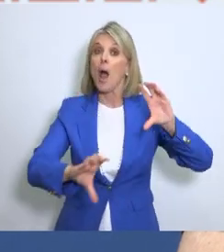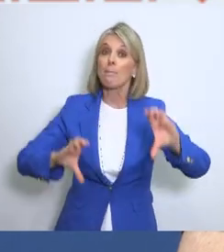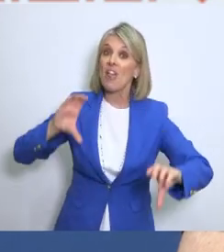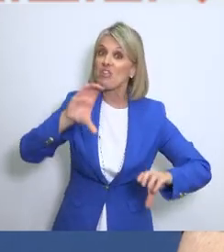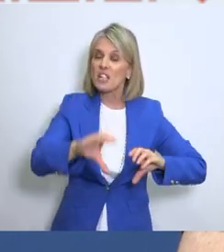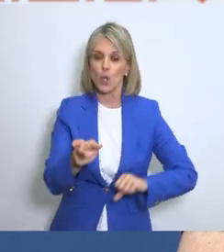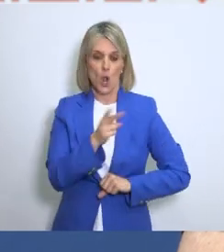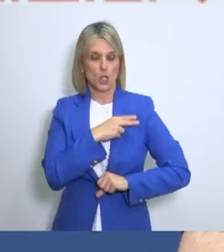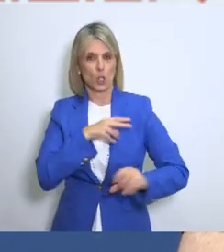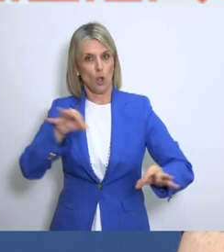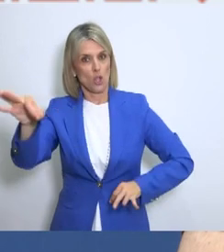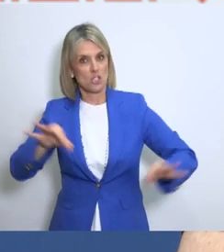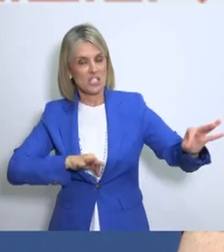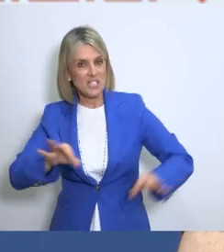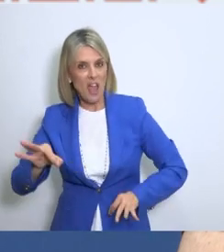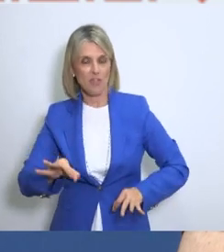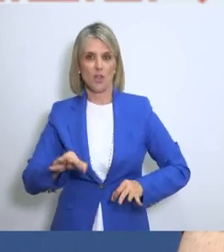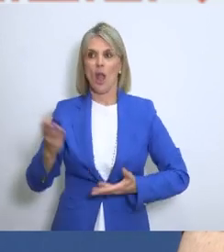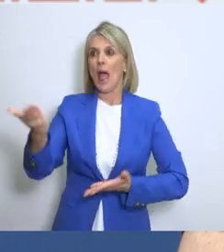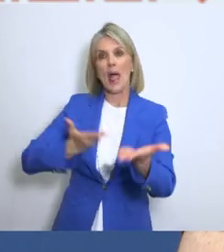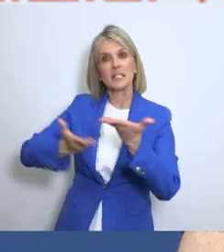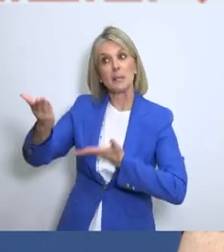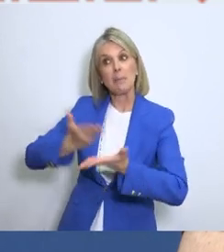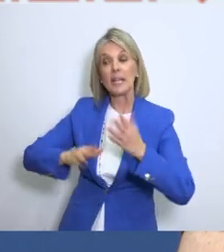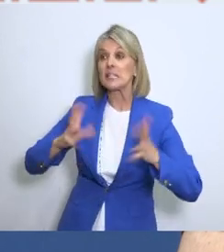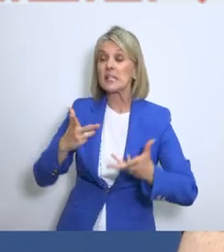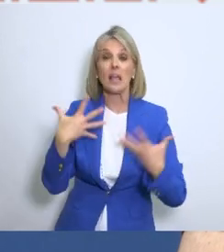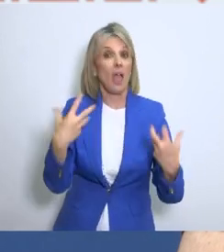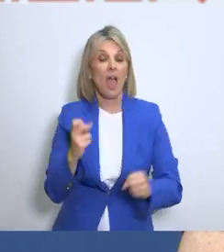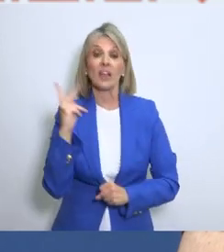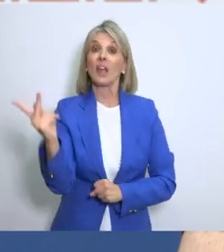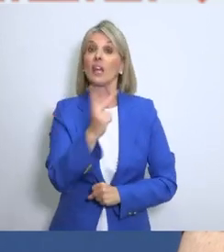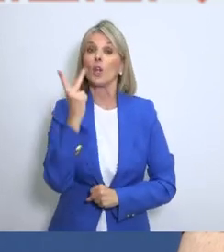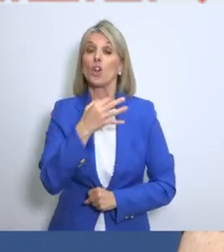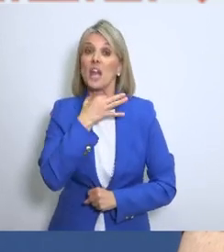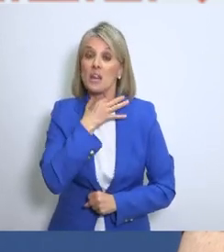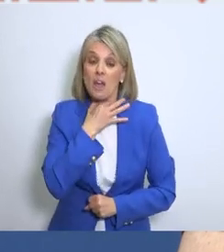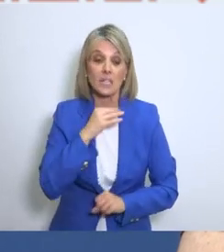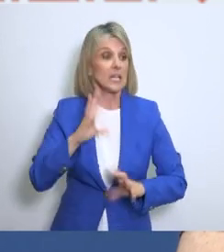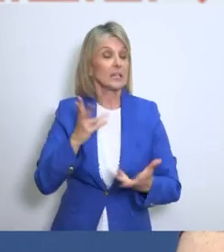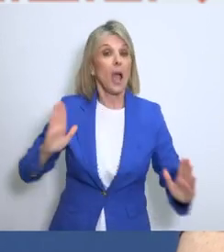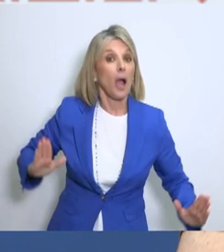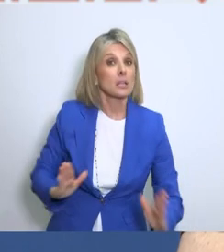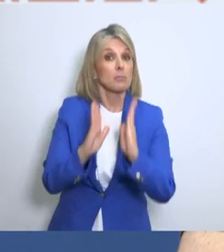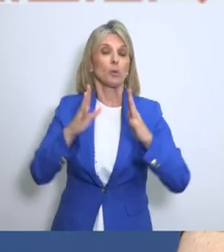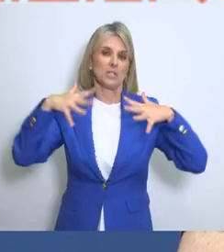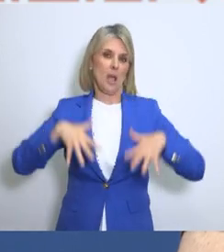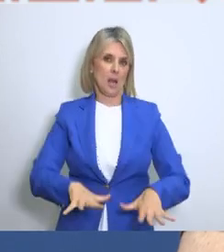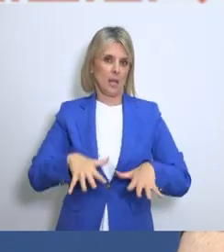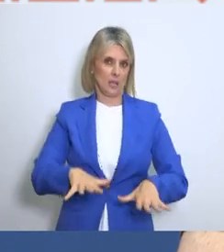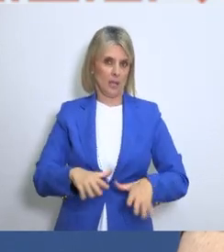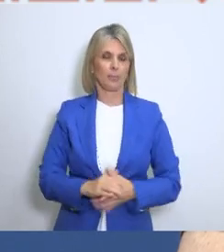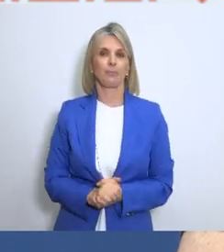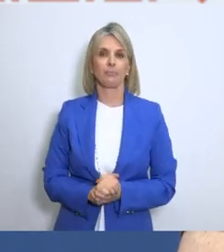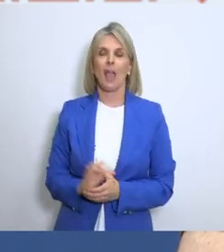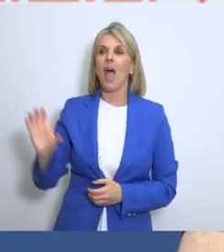δημοκρατικό σχεδιασμό για την εξυπηρέτηση των κοινωνικών αναγκών και για την αντιμετώπιση της ανεργίας. Έξοδος από